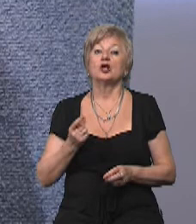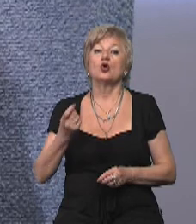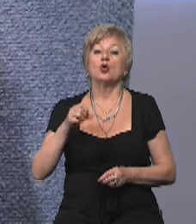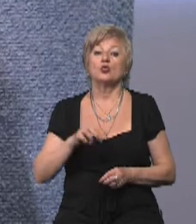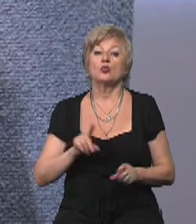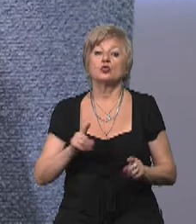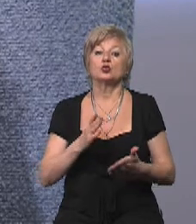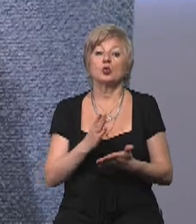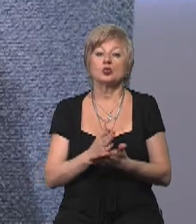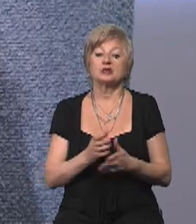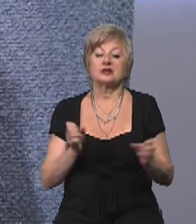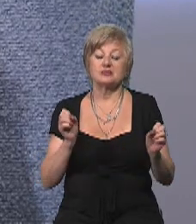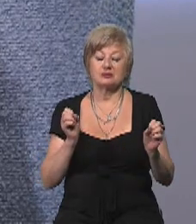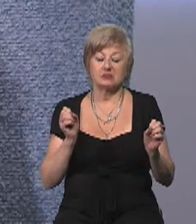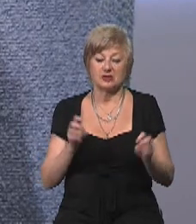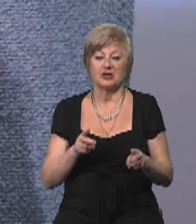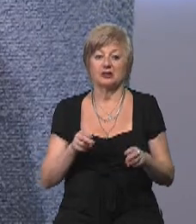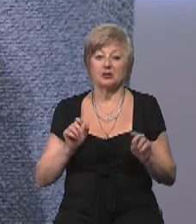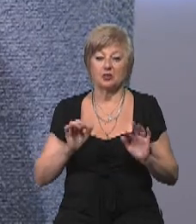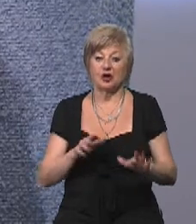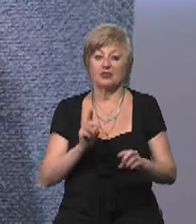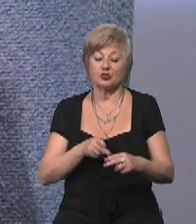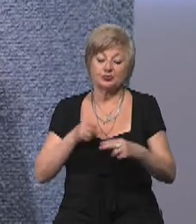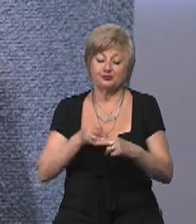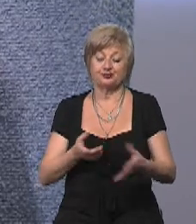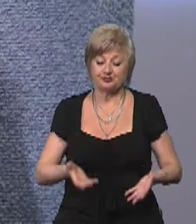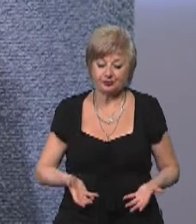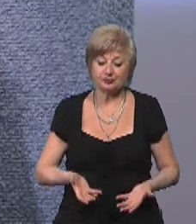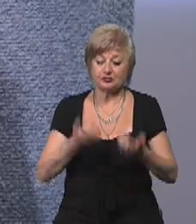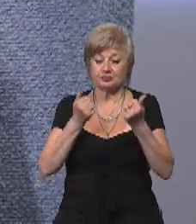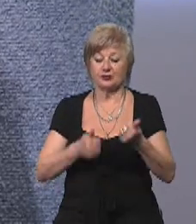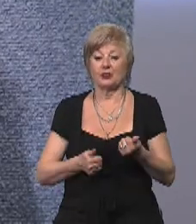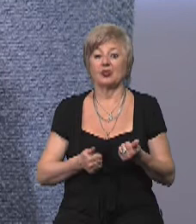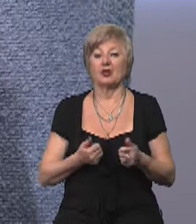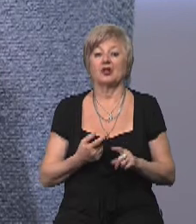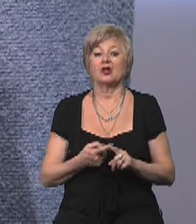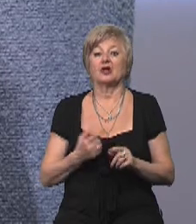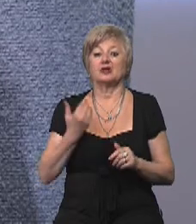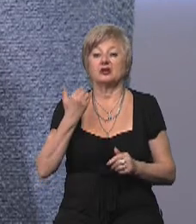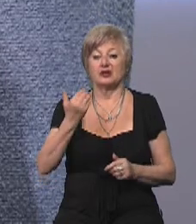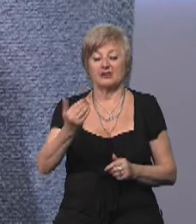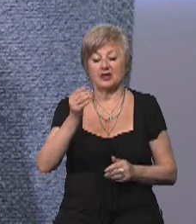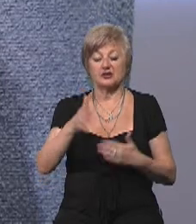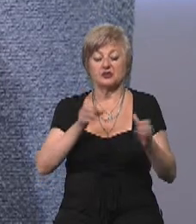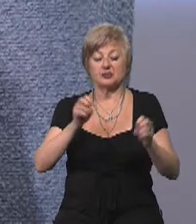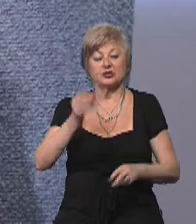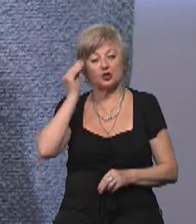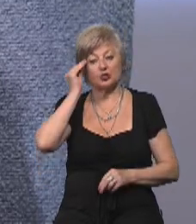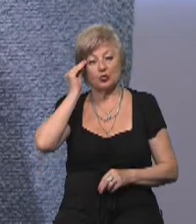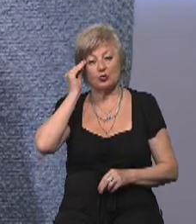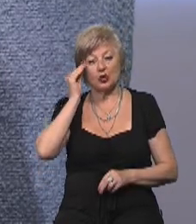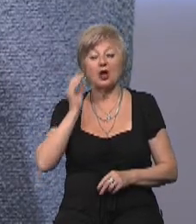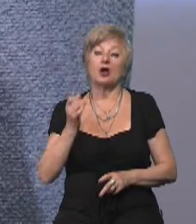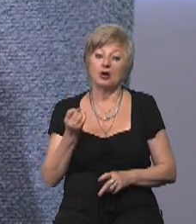що існують певні заходи, які можуть допомогти, врятувати, десь убезпечити. От на вашу фахову думку, чи вони